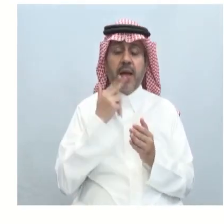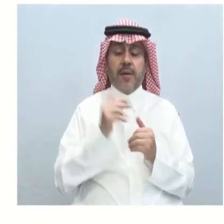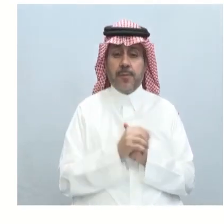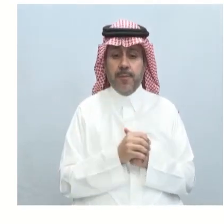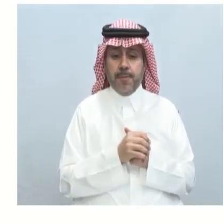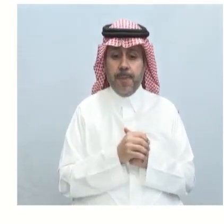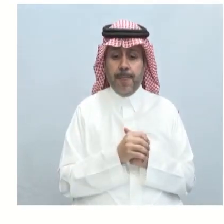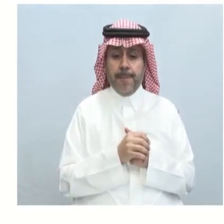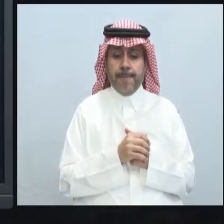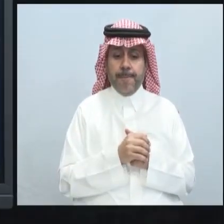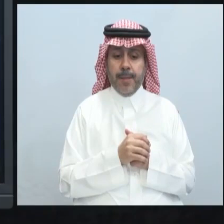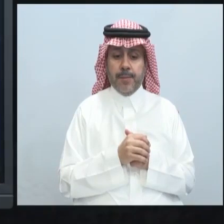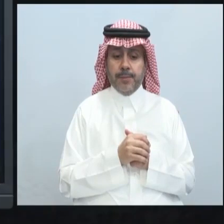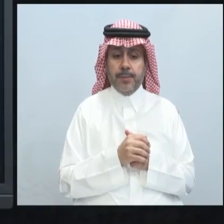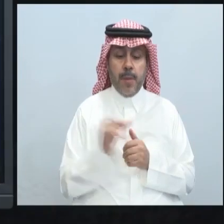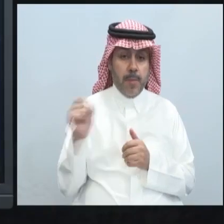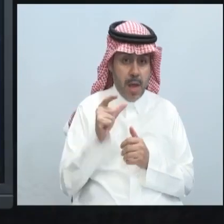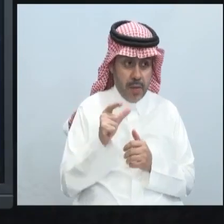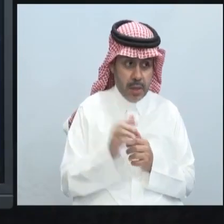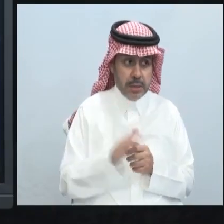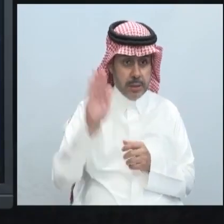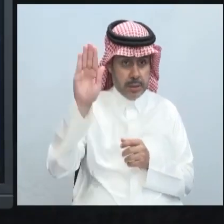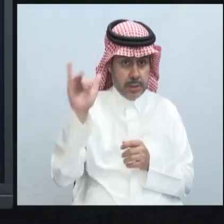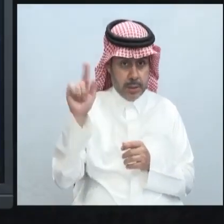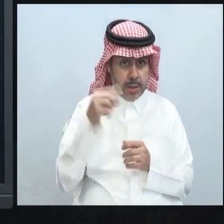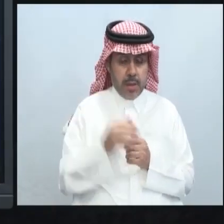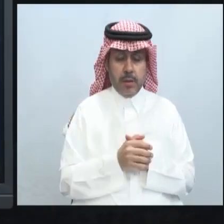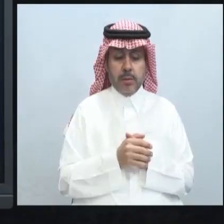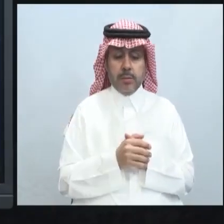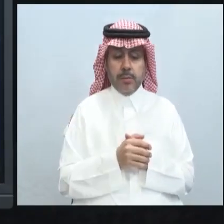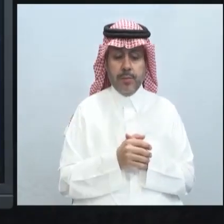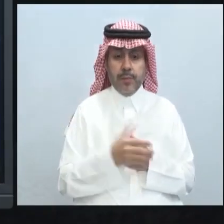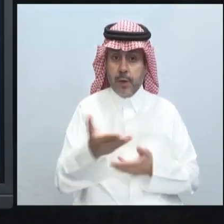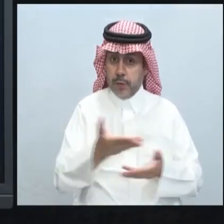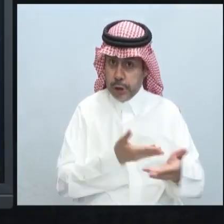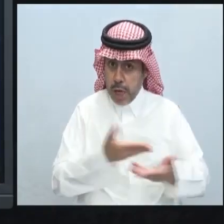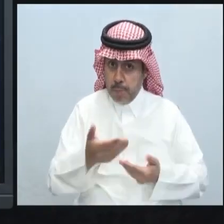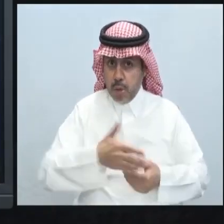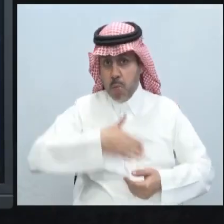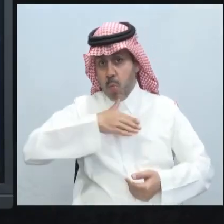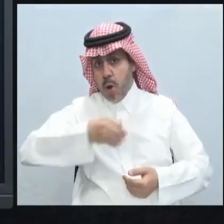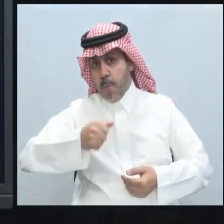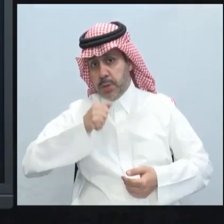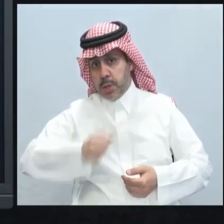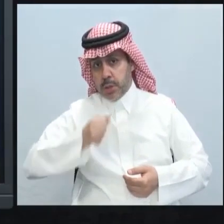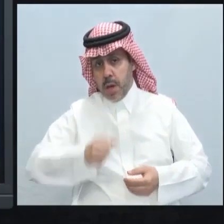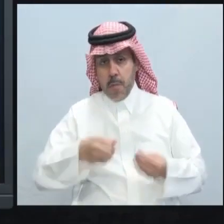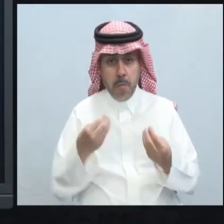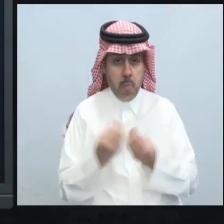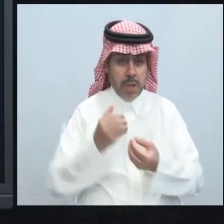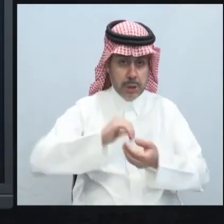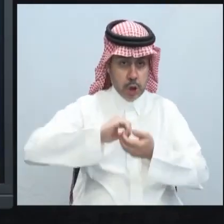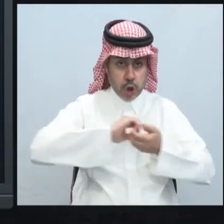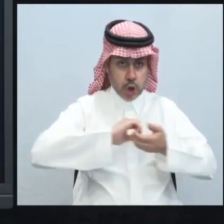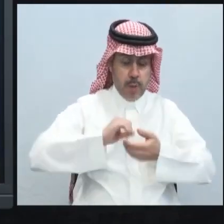من هذا او من هذه السيره العطره في تعامل النبي صلى الله عليه وسلم مع الصحابه